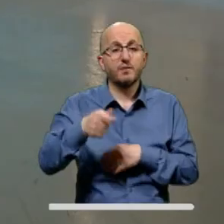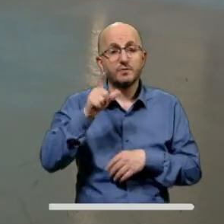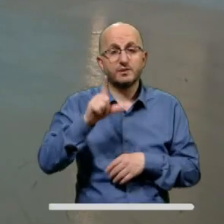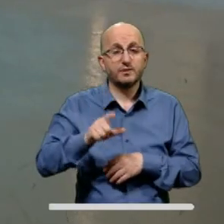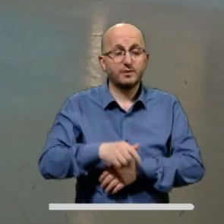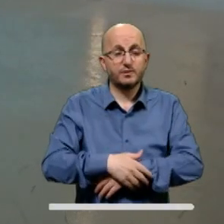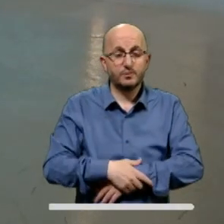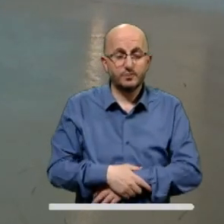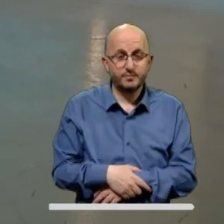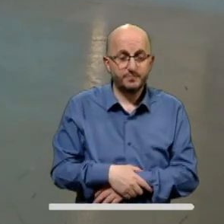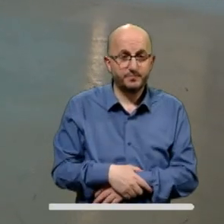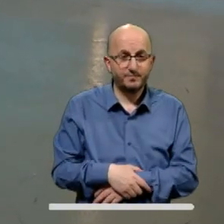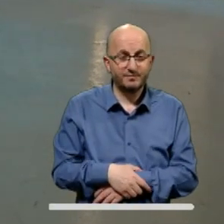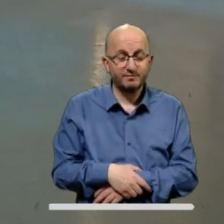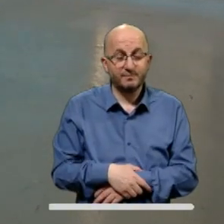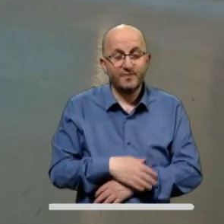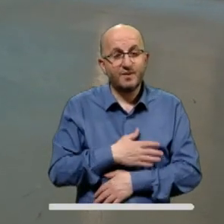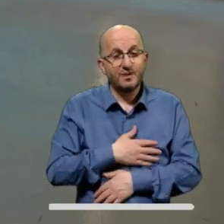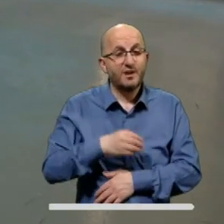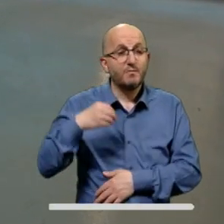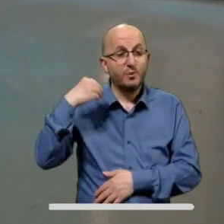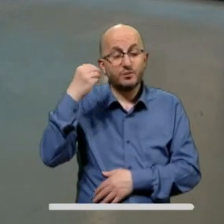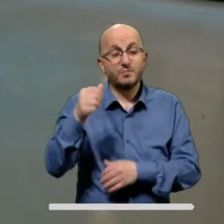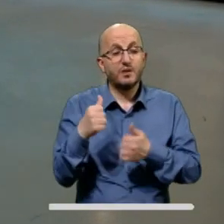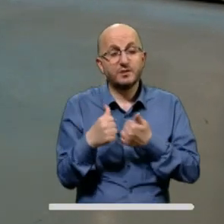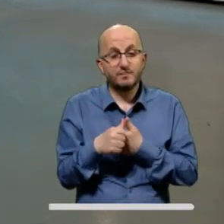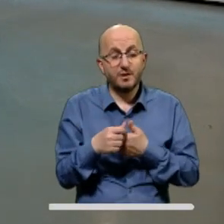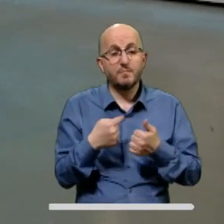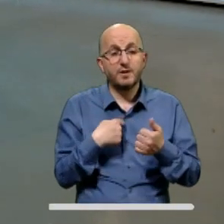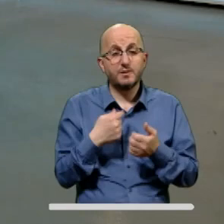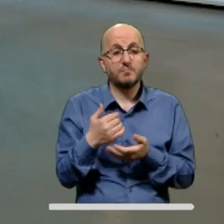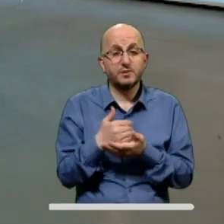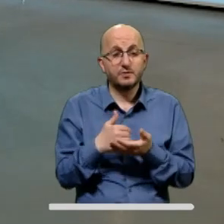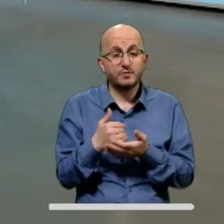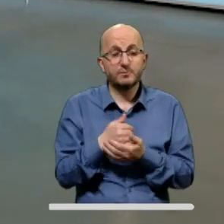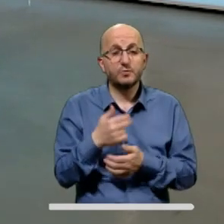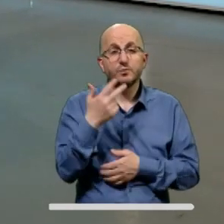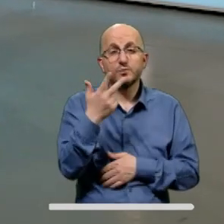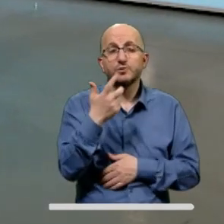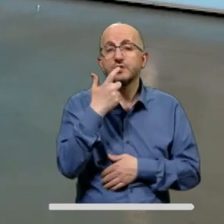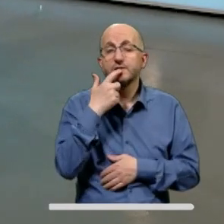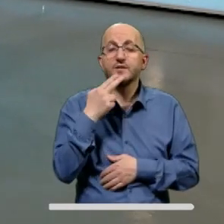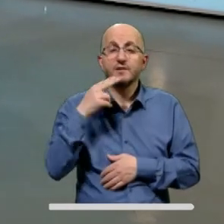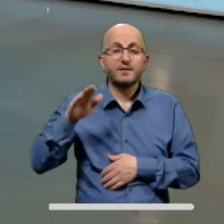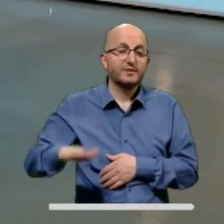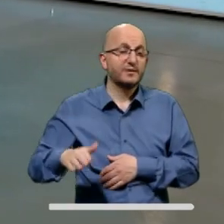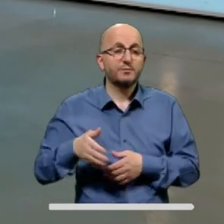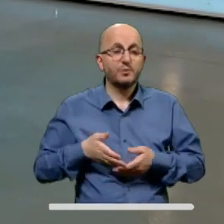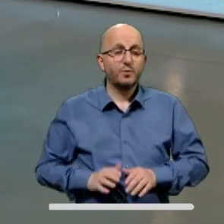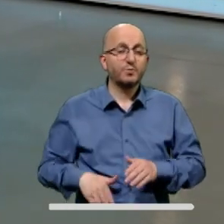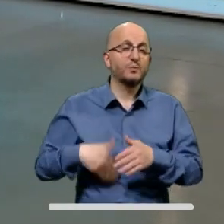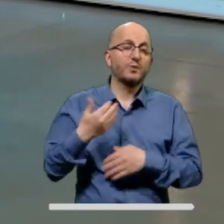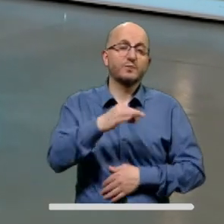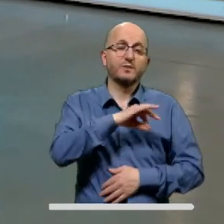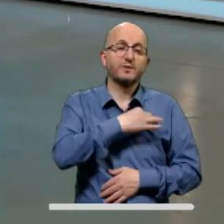Asuman Hanım selamlığını iletmişler muhterem hocam Eşim ve benim bir takım birikimlerimiz var ve 3 yaşındaki kızımın da doğum sonrasında